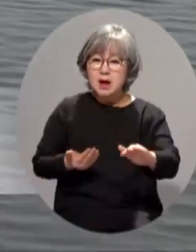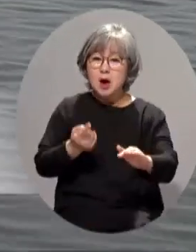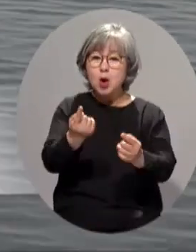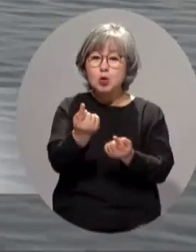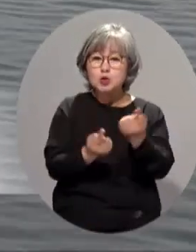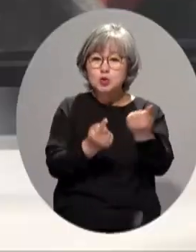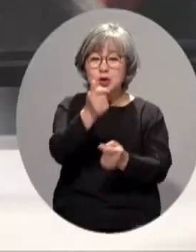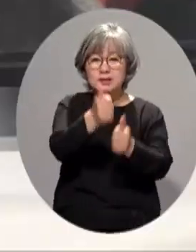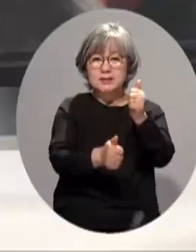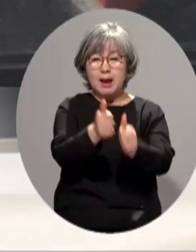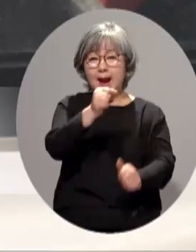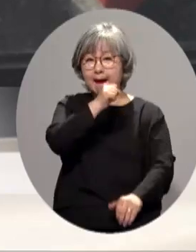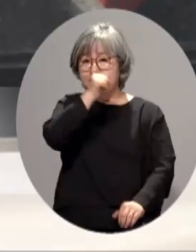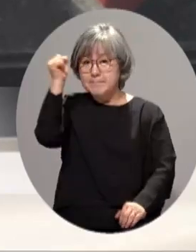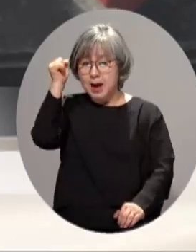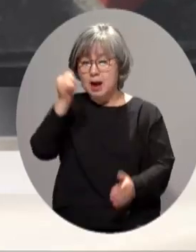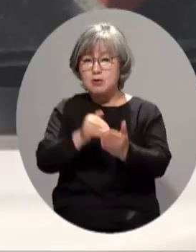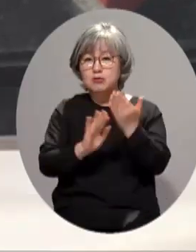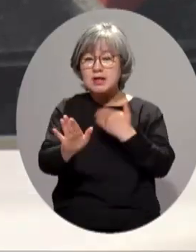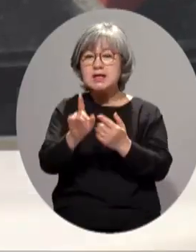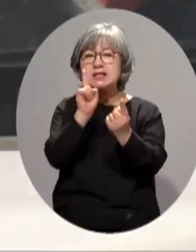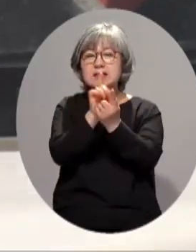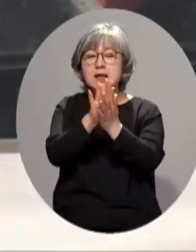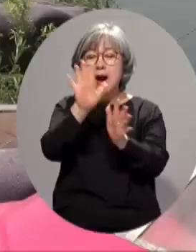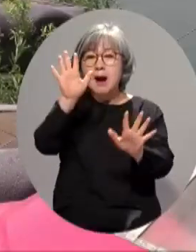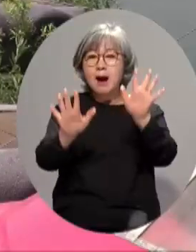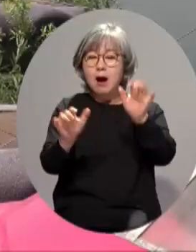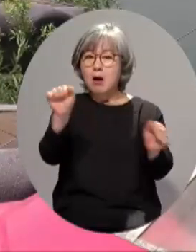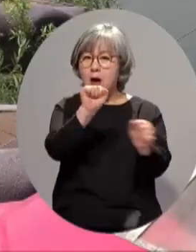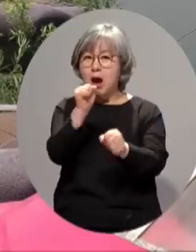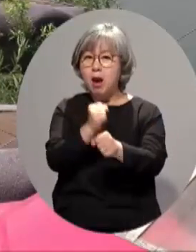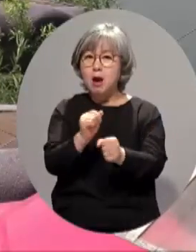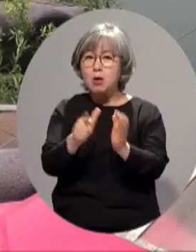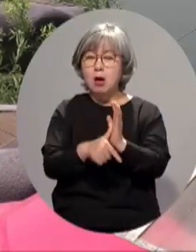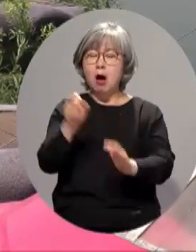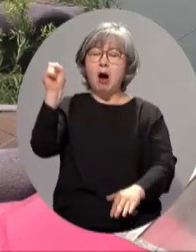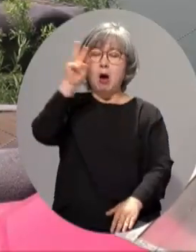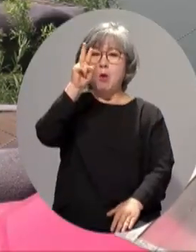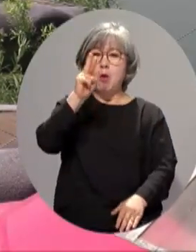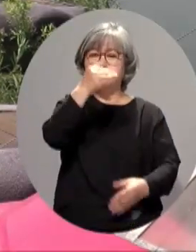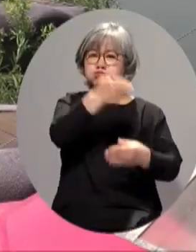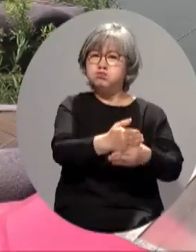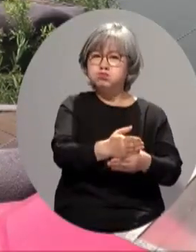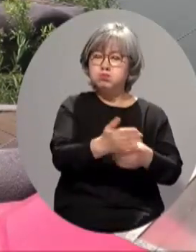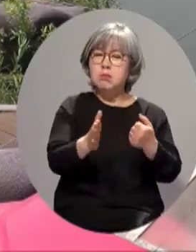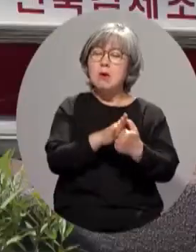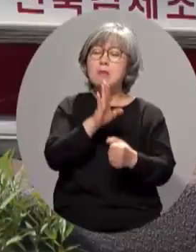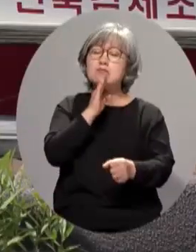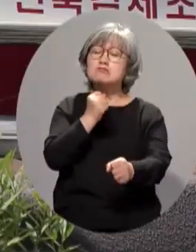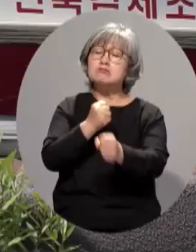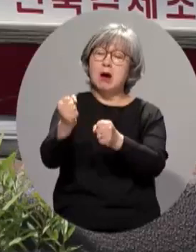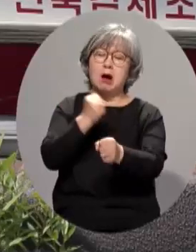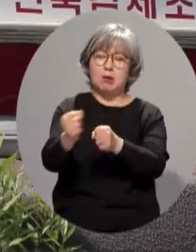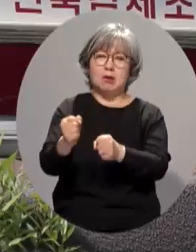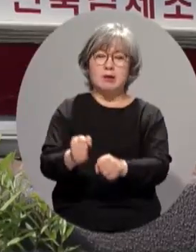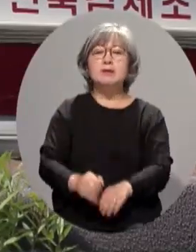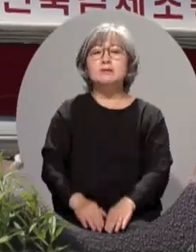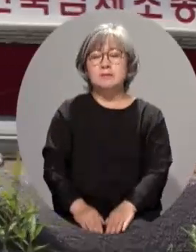1급 필기시험에 합격하고 실기시험을 앞둔 응시생은 갑작스러운 폐관에 당혹감을 감추지